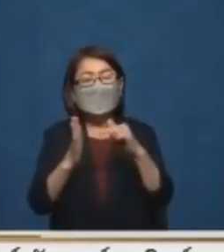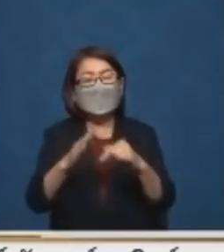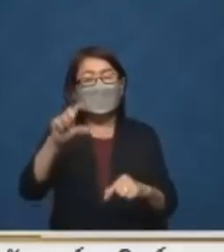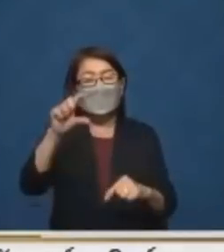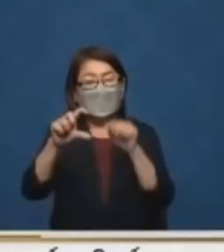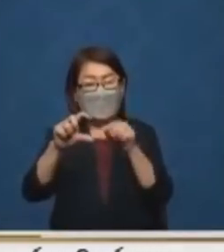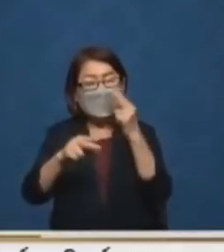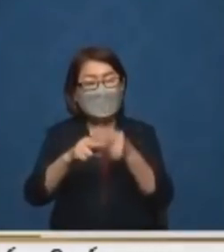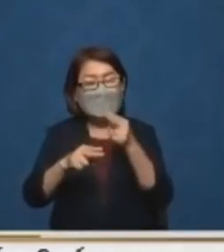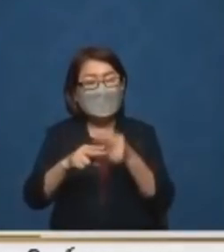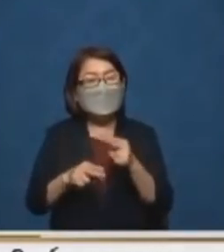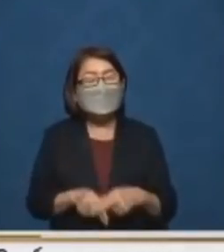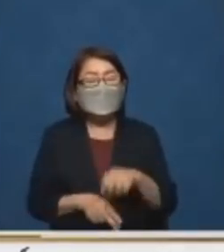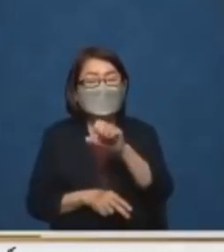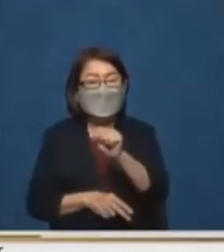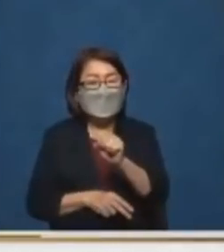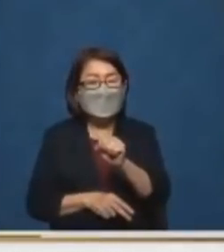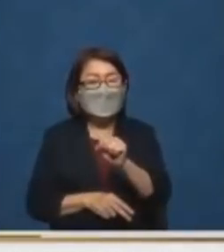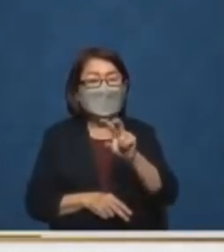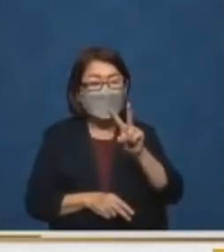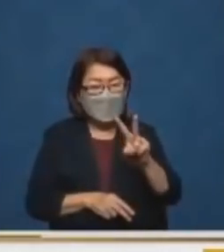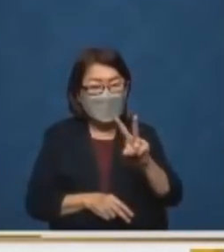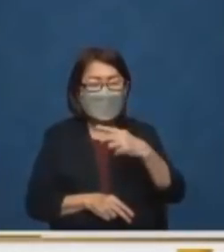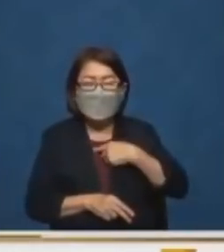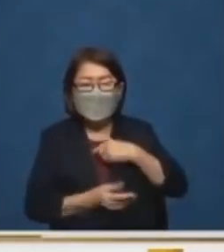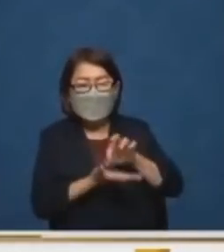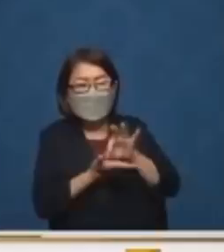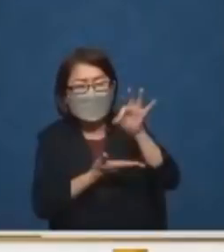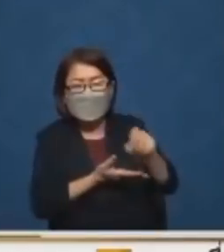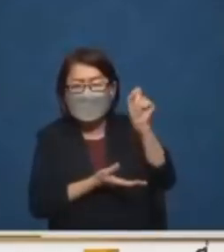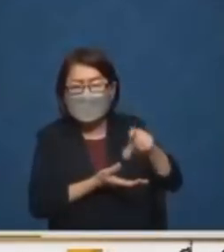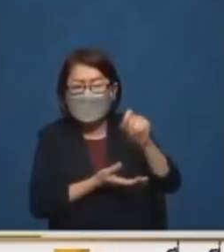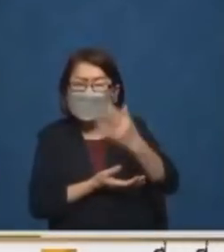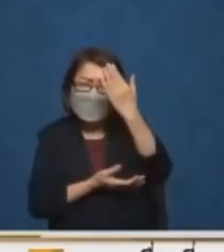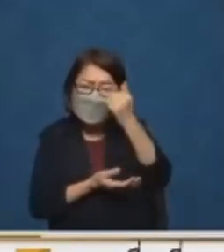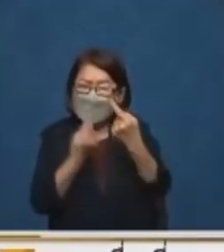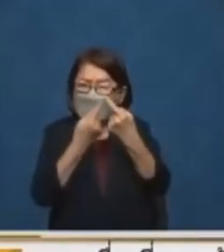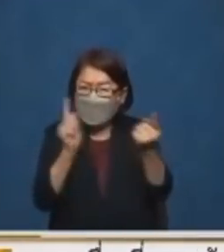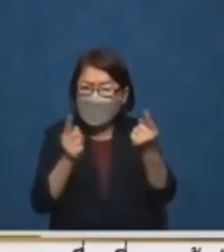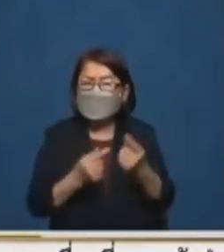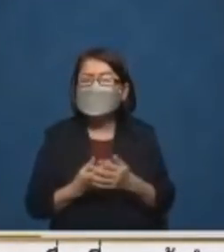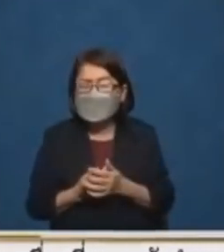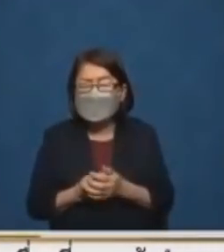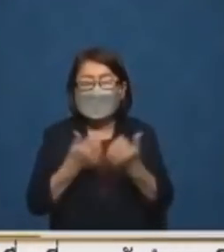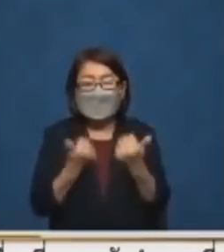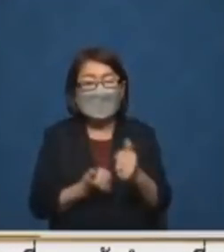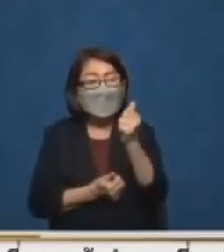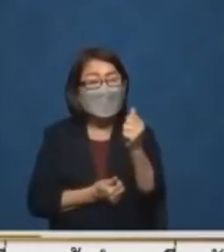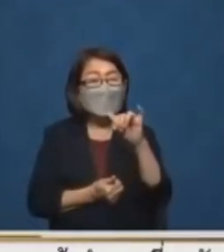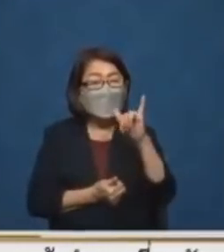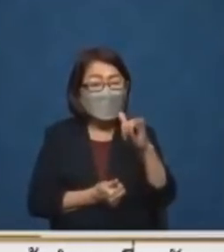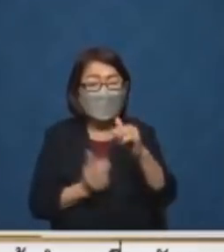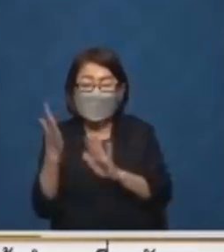ว็น โยเลงลฐรีบ ถือวเป็ข้อพิลุษ นะครับซือในกระหน่ที่ อ.ย.ประเทศไย แล The View